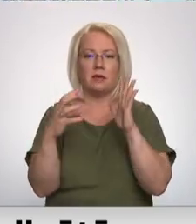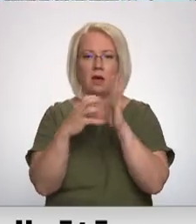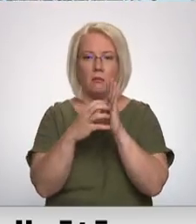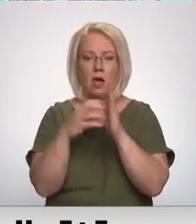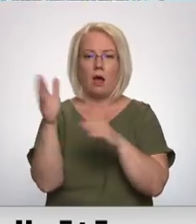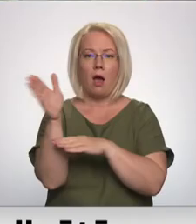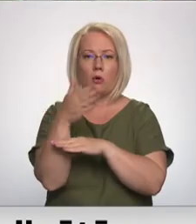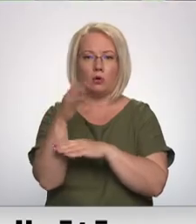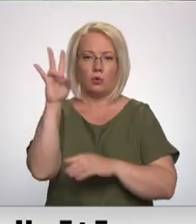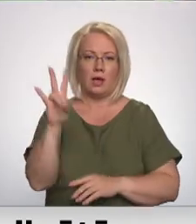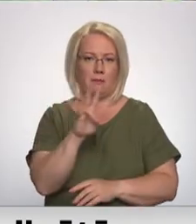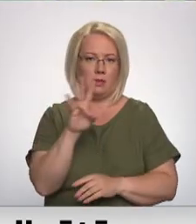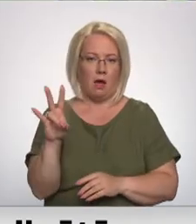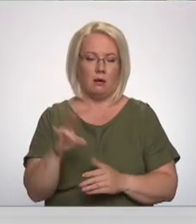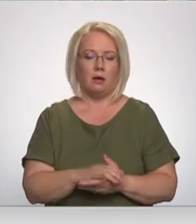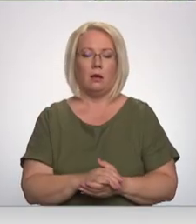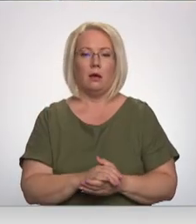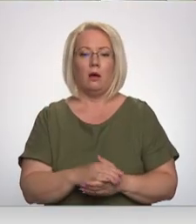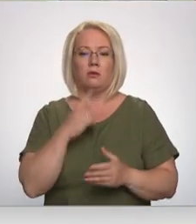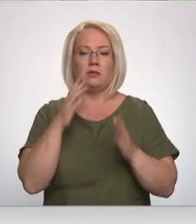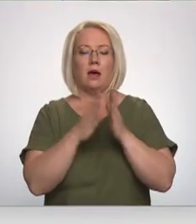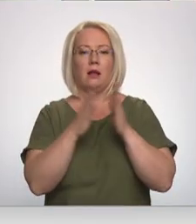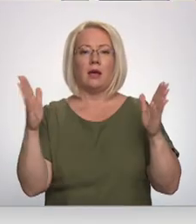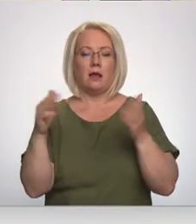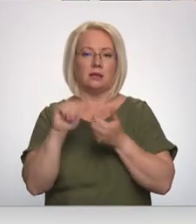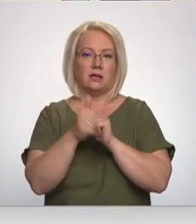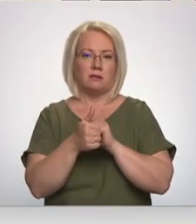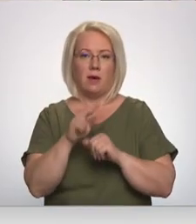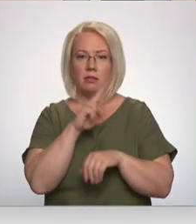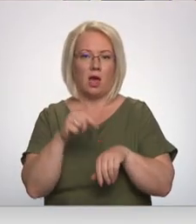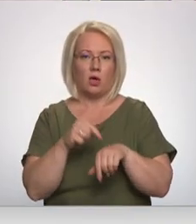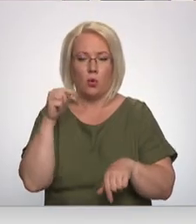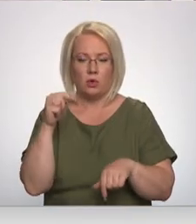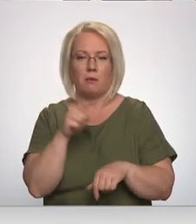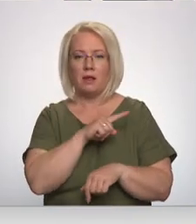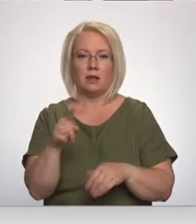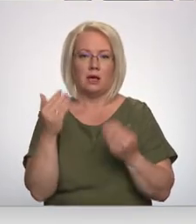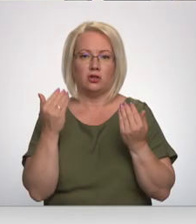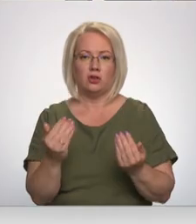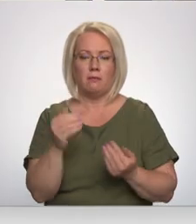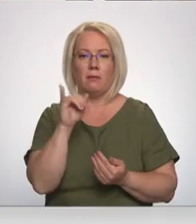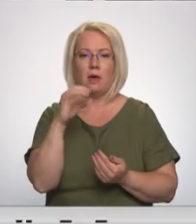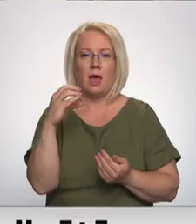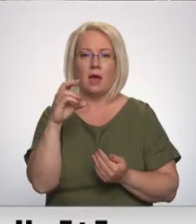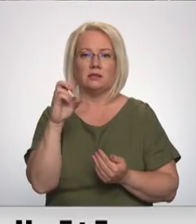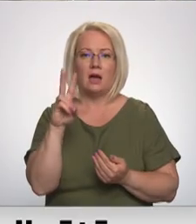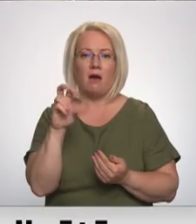un himna. Liels izmaiņas nejūtam, bet Iecava arī līdz šim faktiski ir bijusi pilsēta,